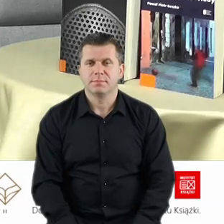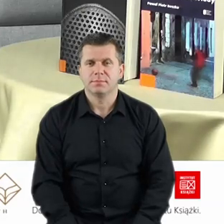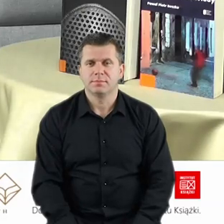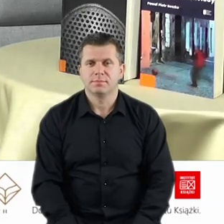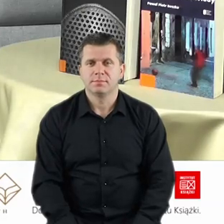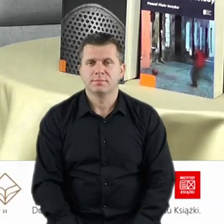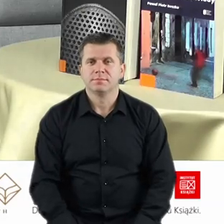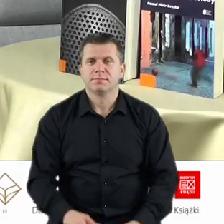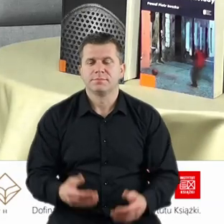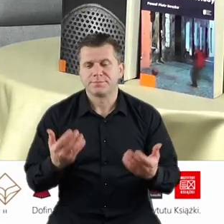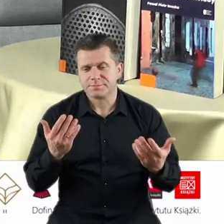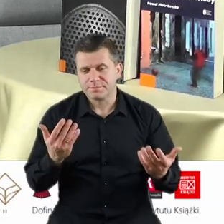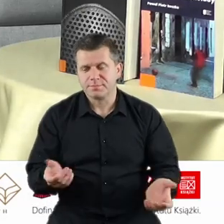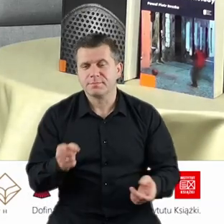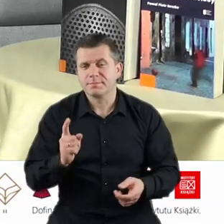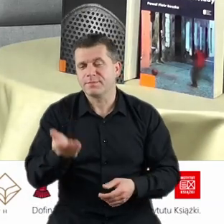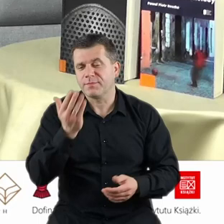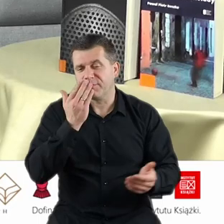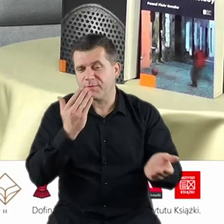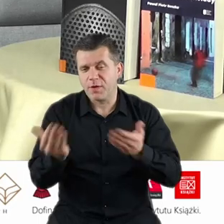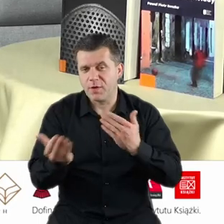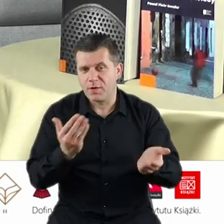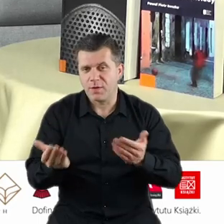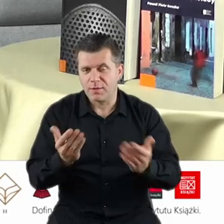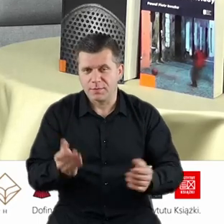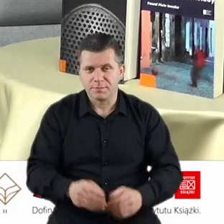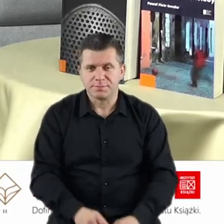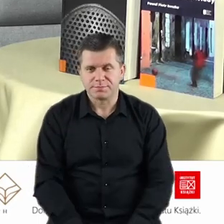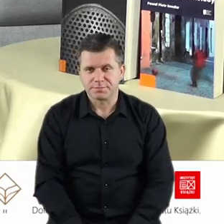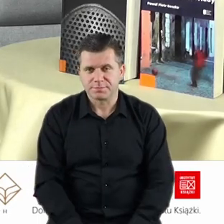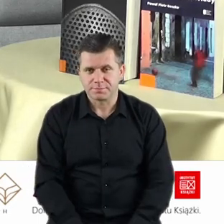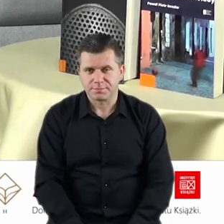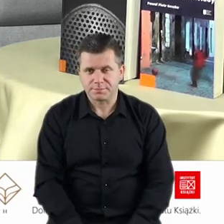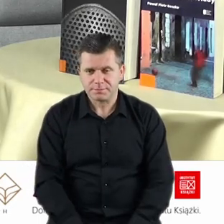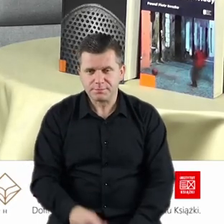Bo to jakby rzecz polega na tym, że